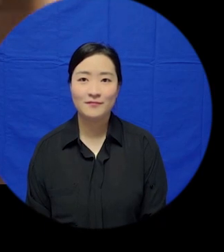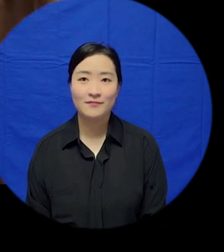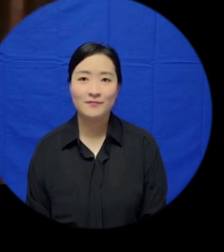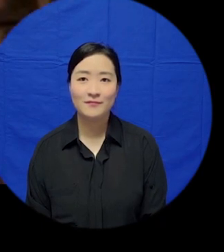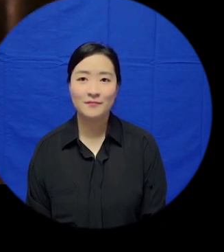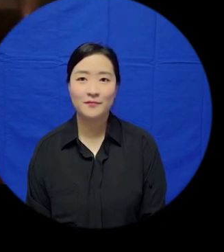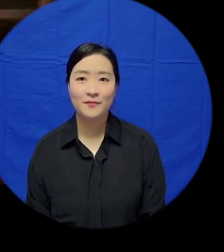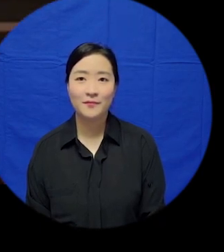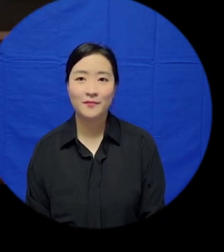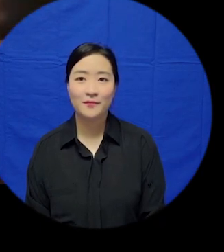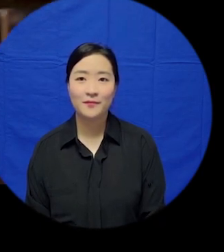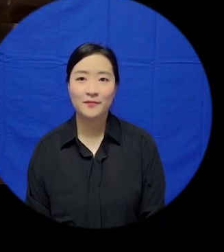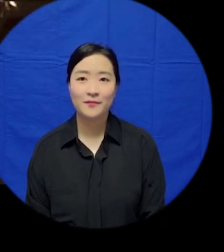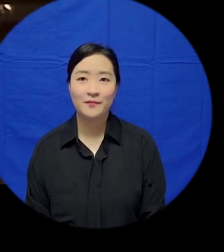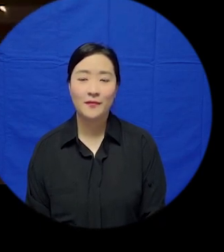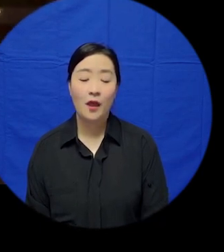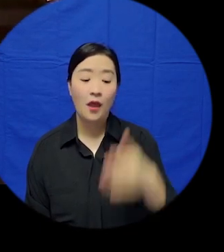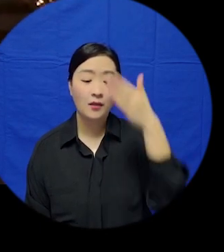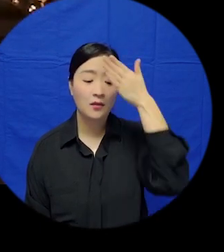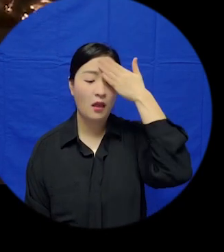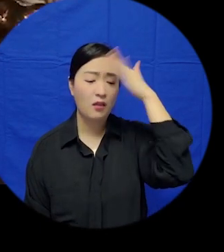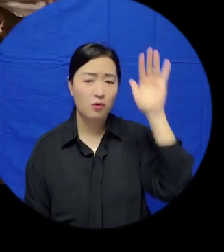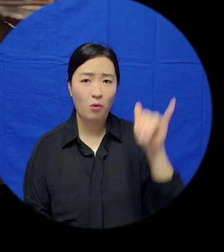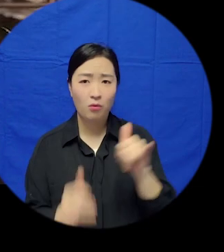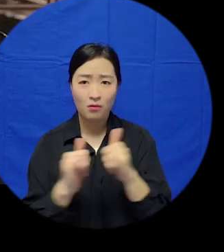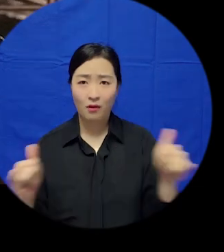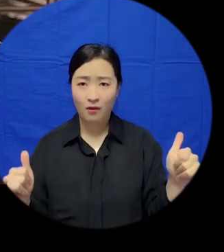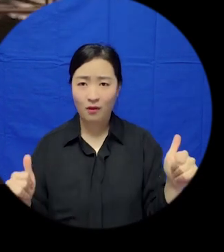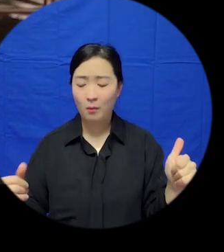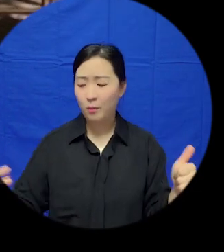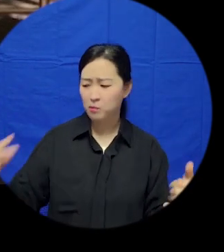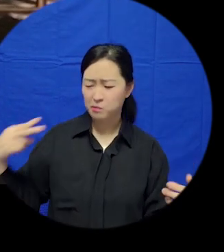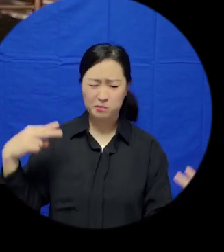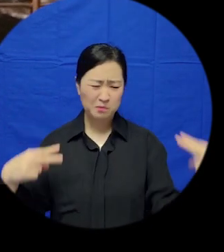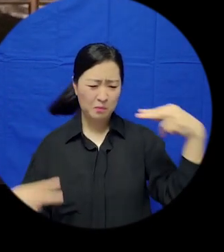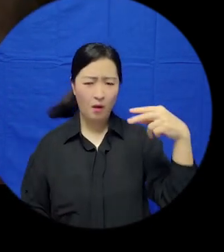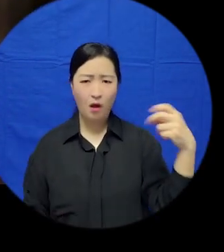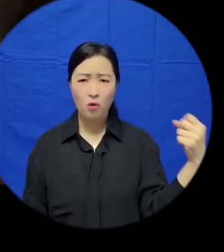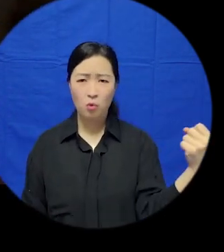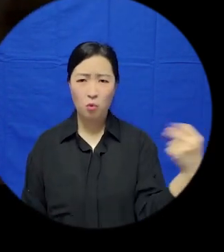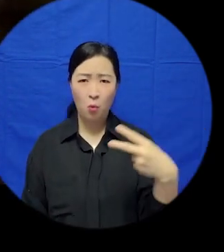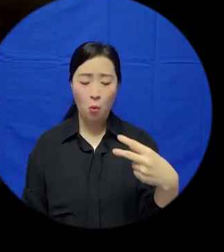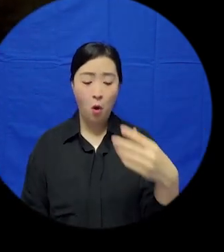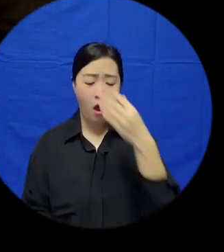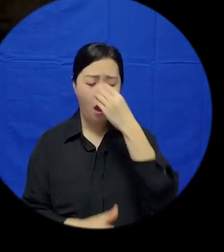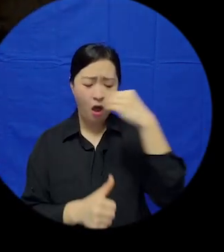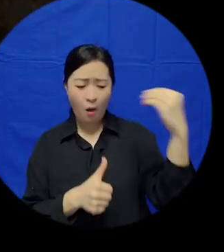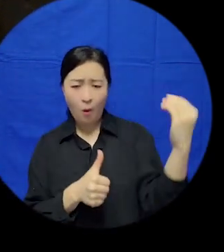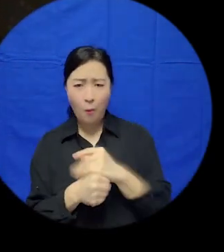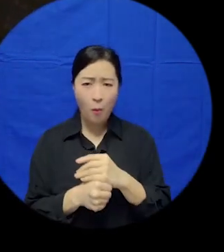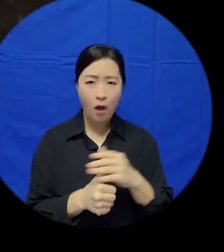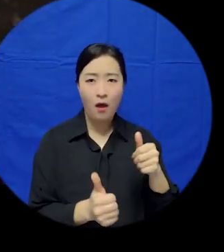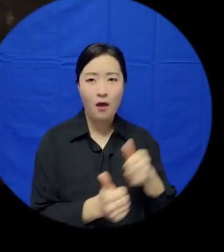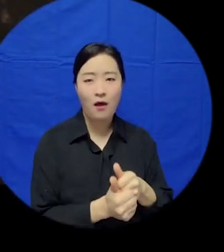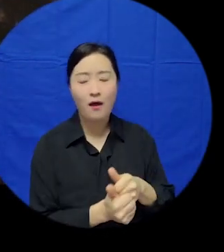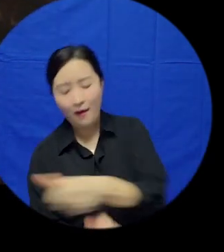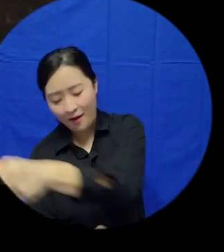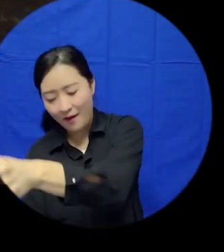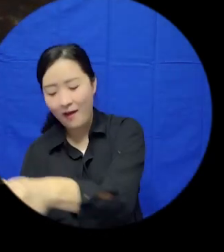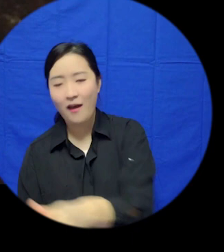경계인으로서의 어려움을 이겨내고 금융보국의 신념으로 설립해낸 최초의